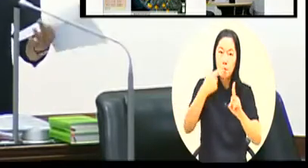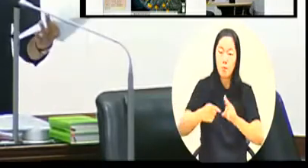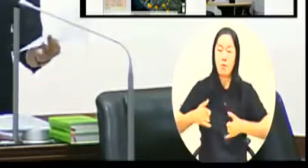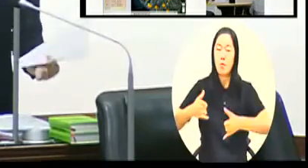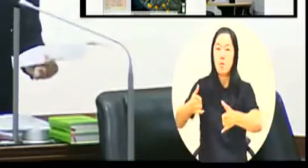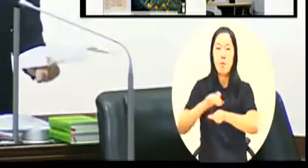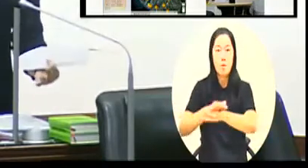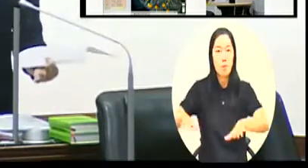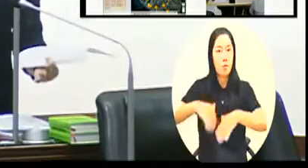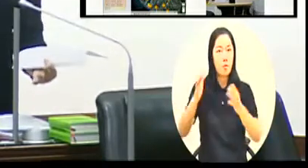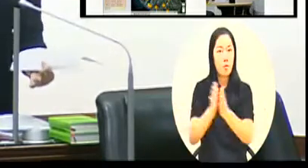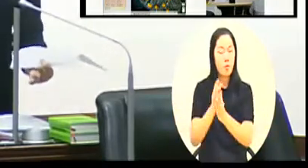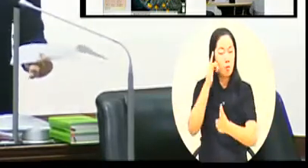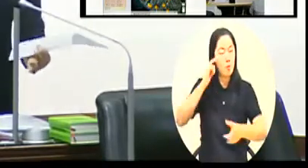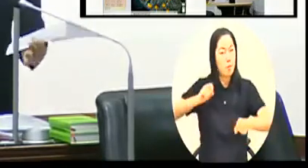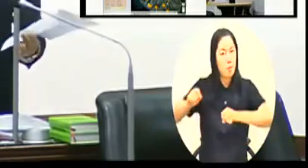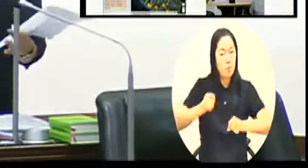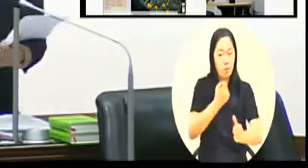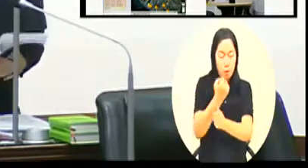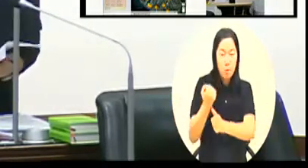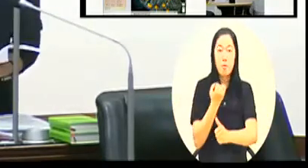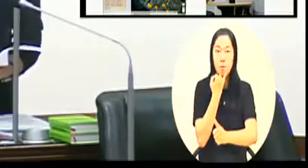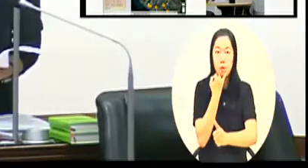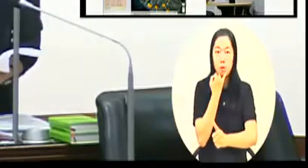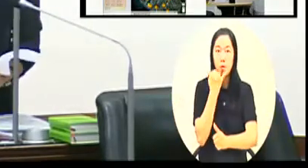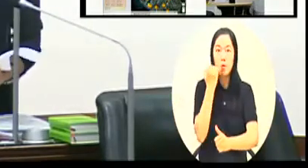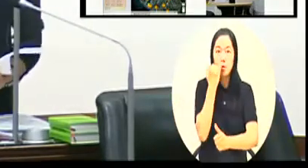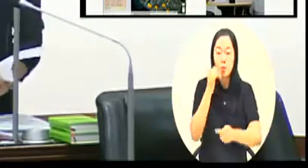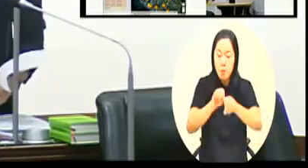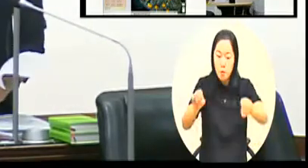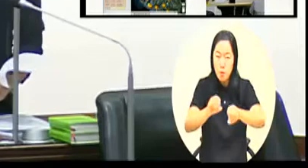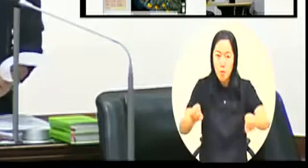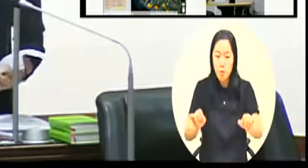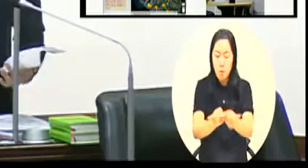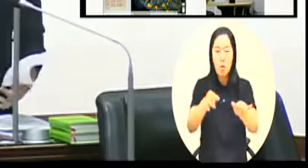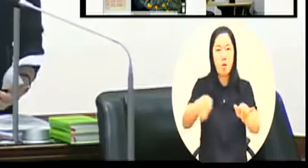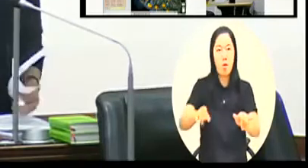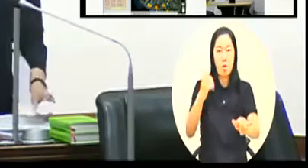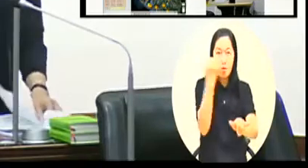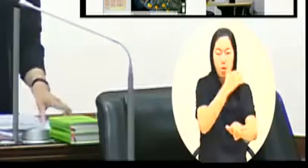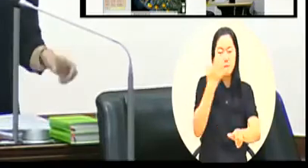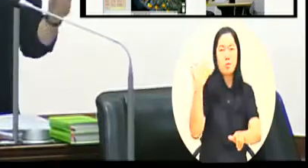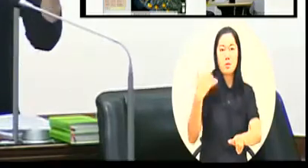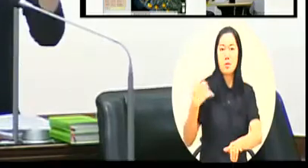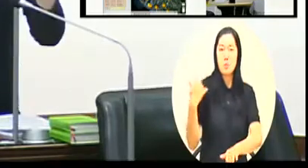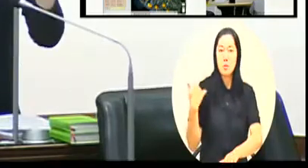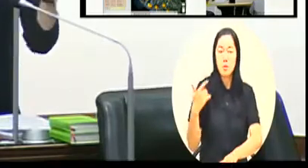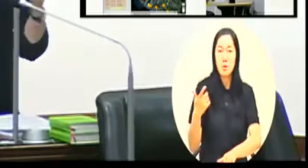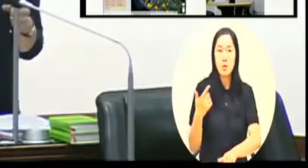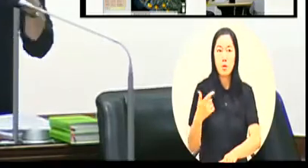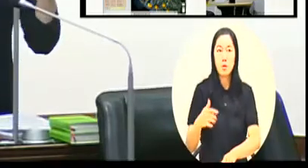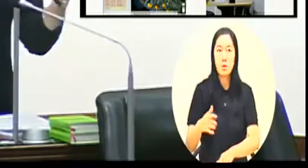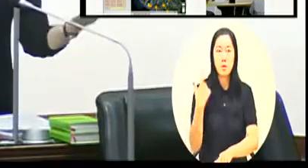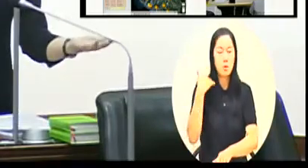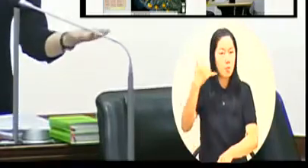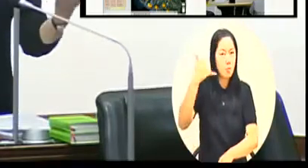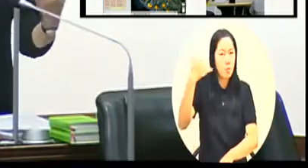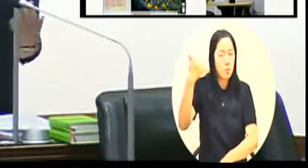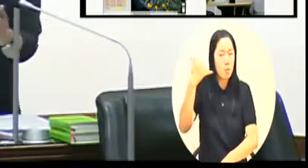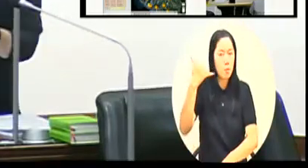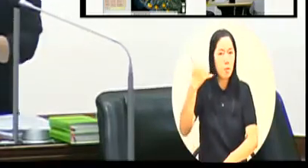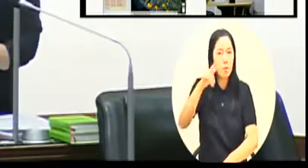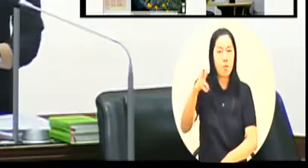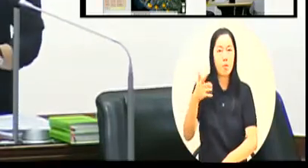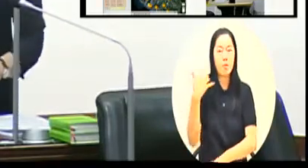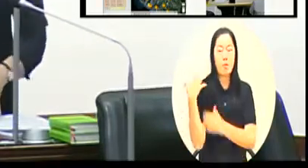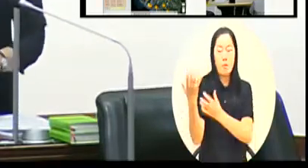它可以规划得到。那如果是有管线冲突到的话，马上不会像以前那样我们一次打电话打这个单位那个单